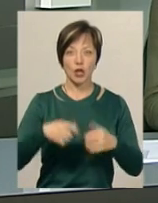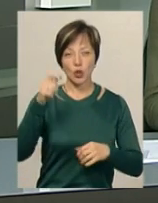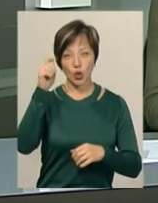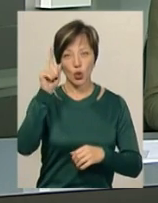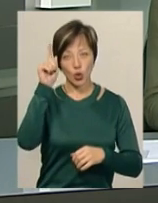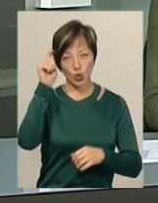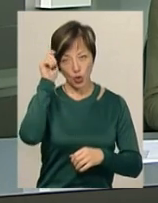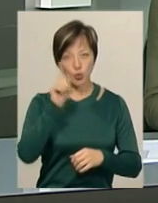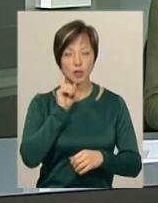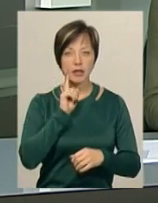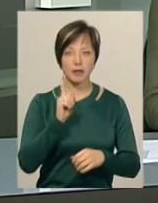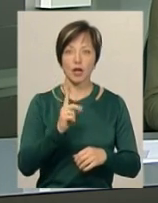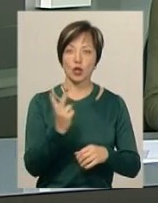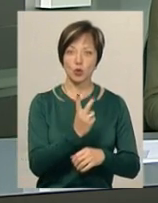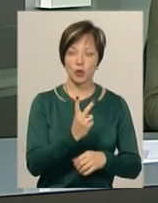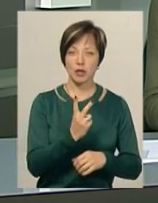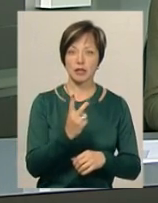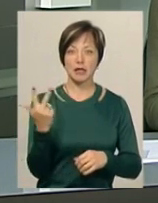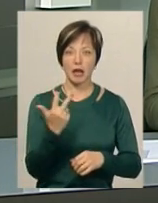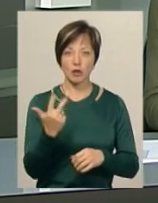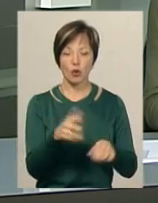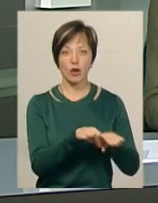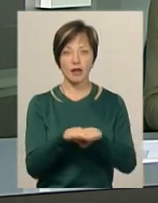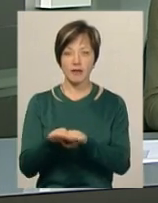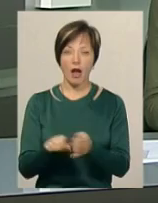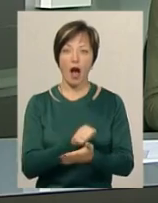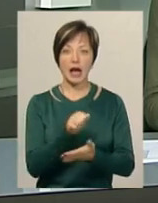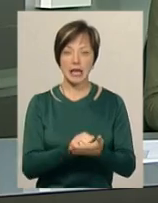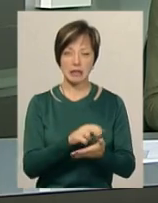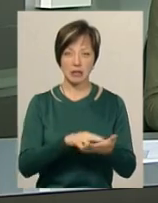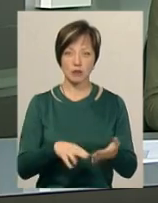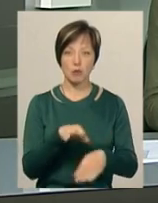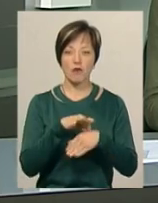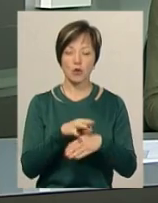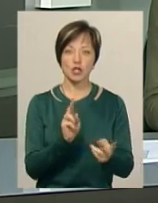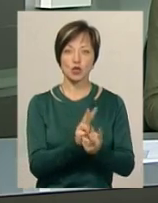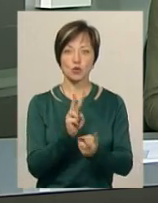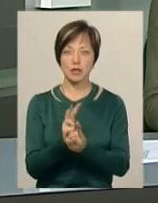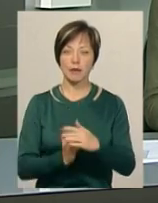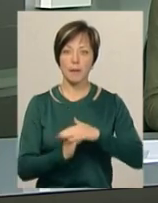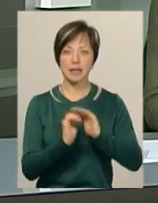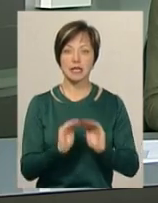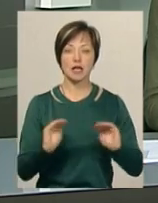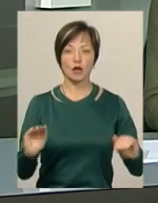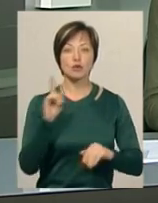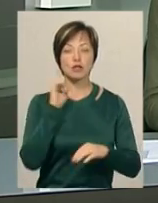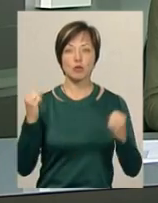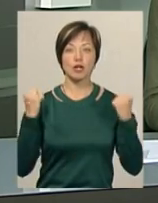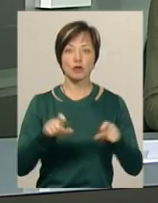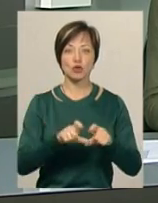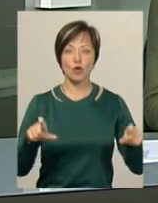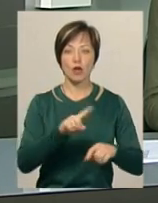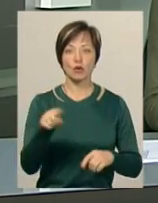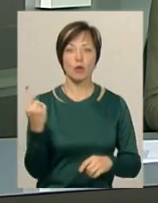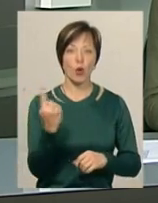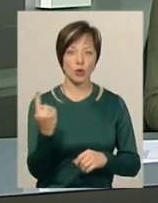середніх навчальних закладів 2-3 рівня акредитації. Проводилися зустрічі на базі дитячо-юнацької спортивної школи